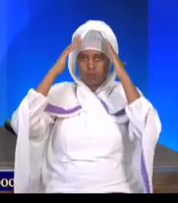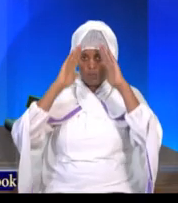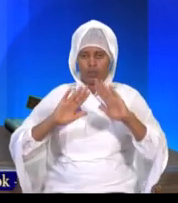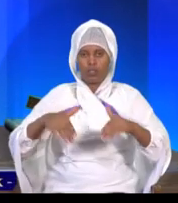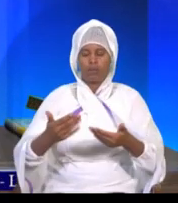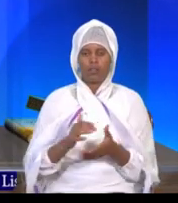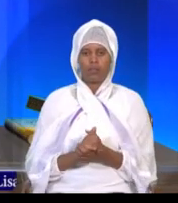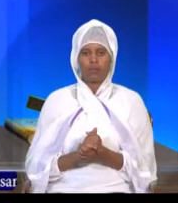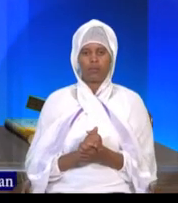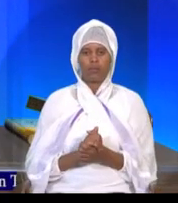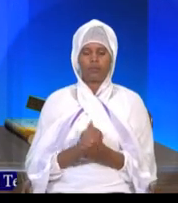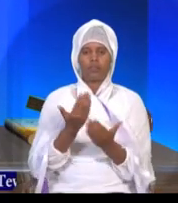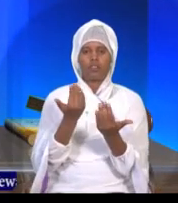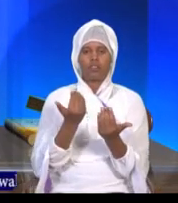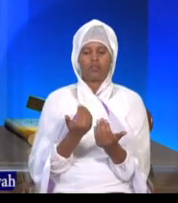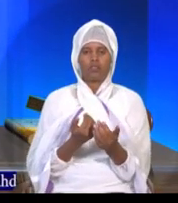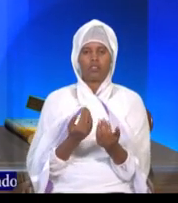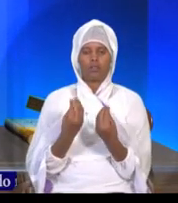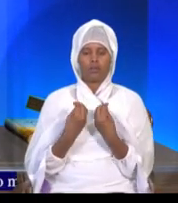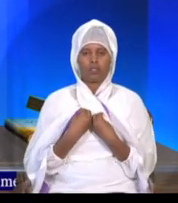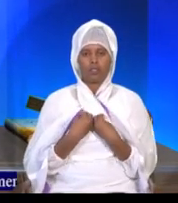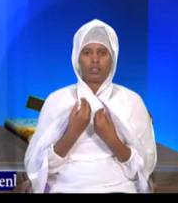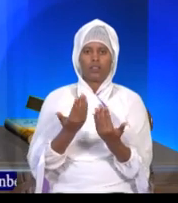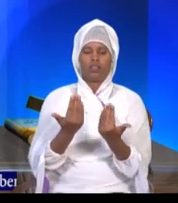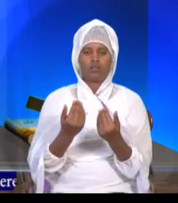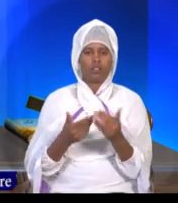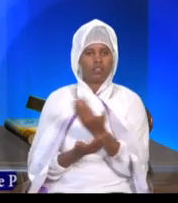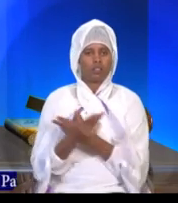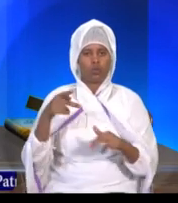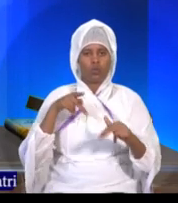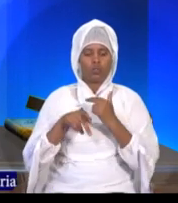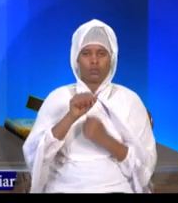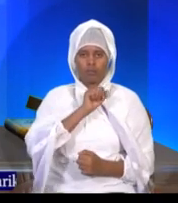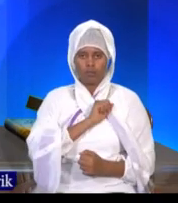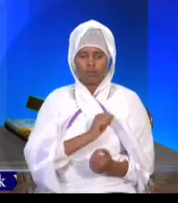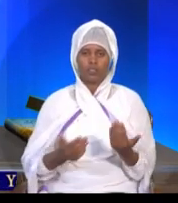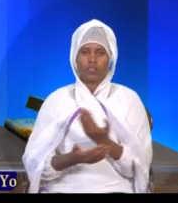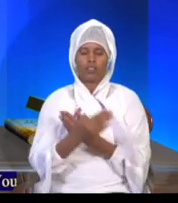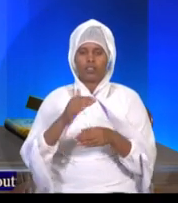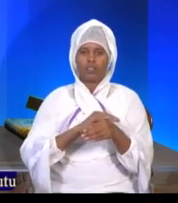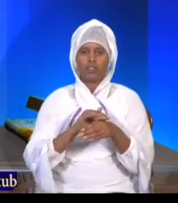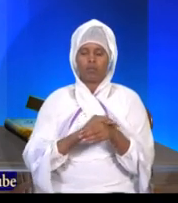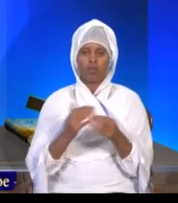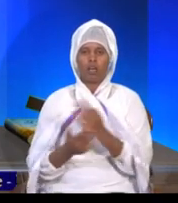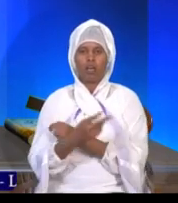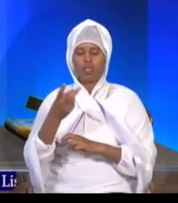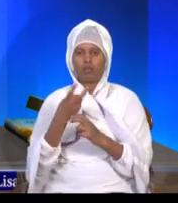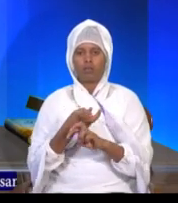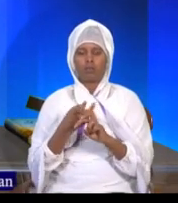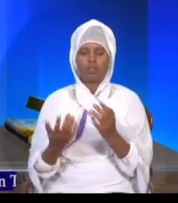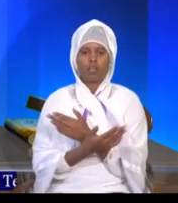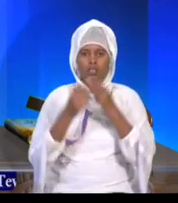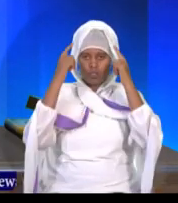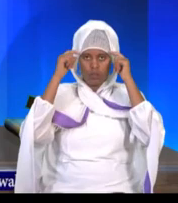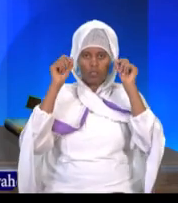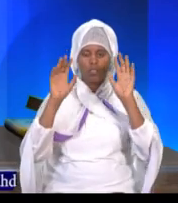زابير تسوكي يبزحلنا تسفى من تخبنا تسفى من تخين قرص تحتنا تكي سمعنا أي مرمر نايون أي